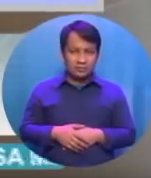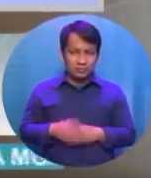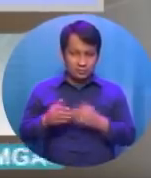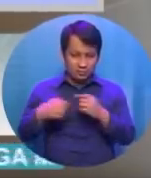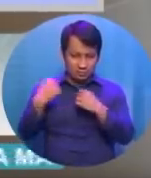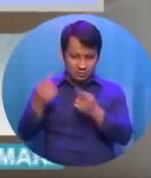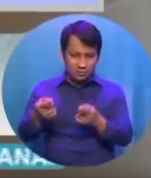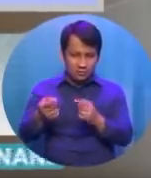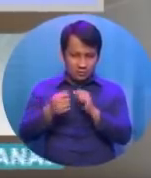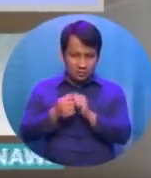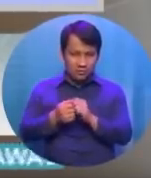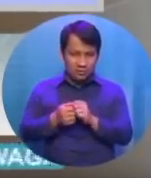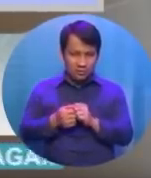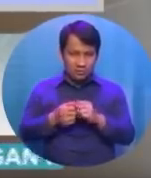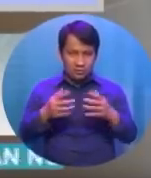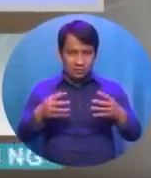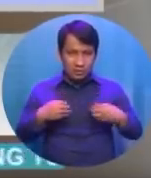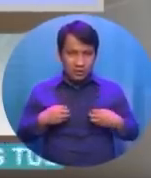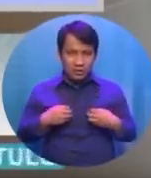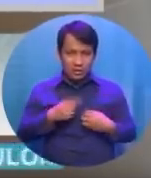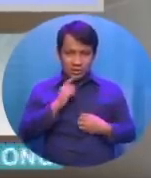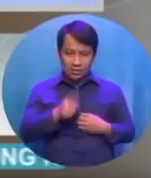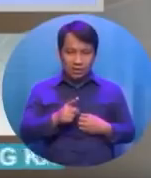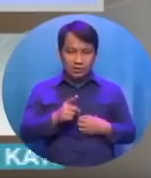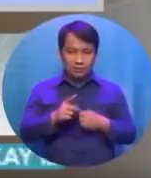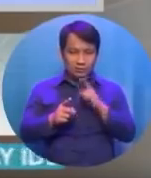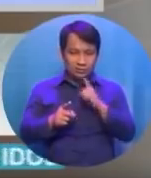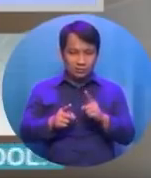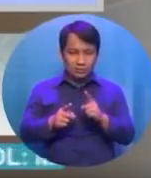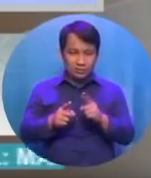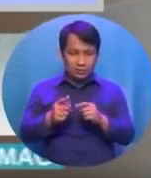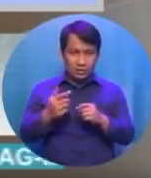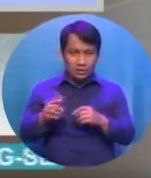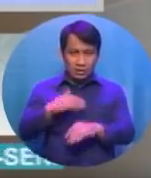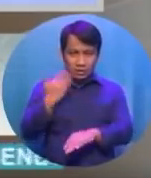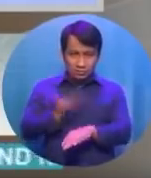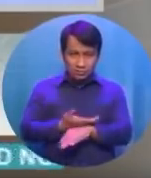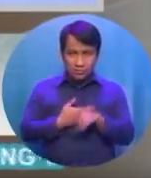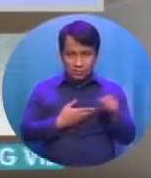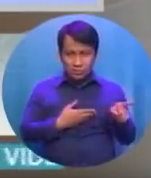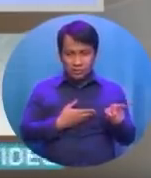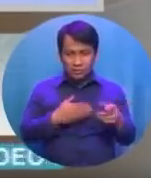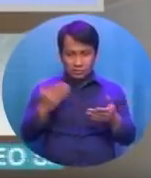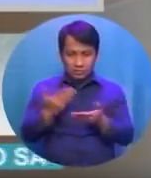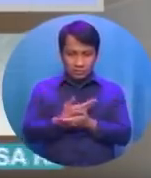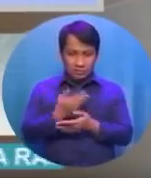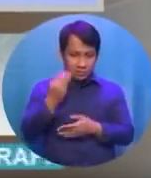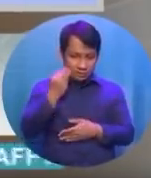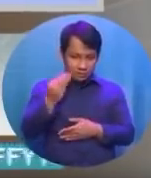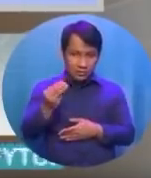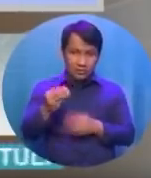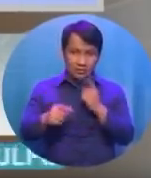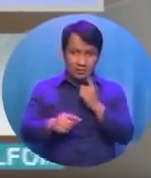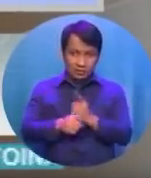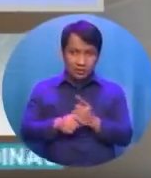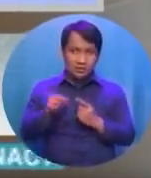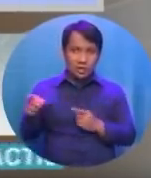mula ngayon, aminado mong talagang sobra pa sa aminado na anak mo itong si Marilyn.